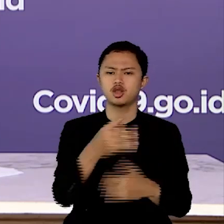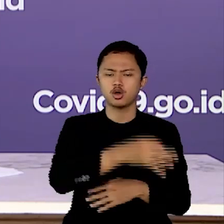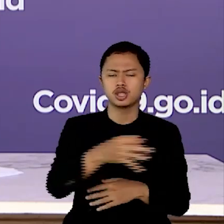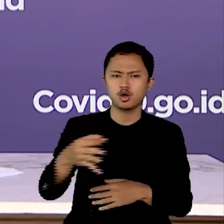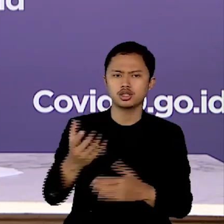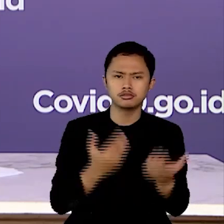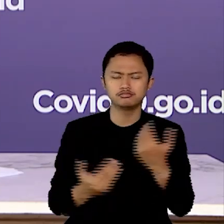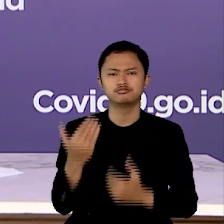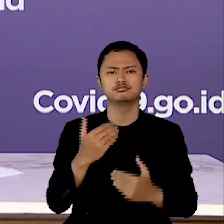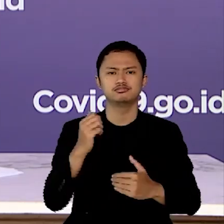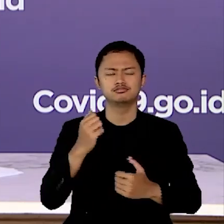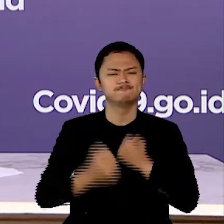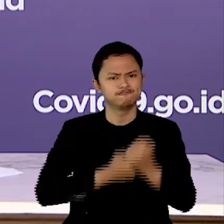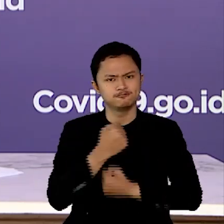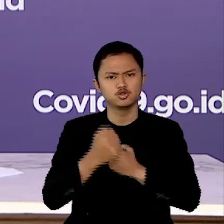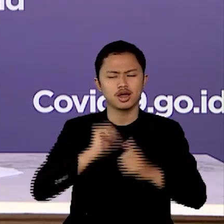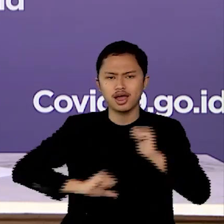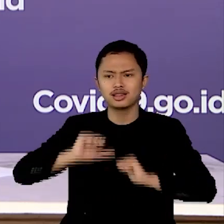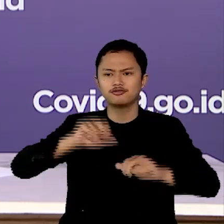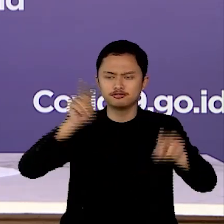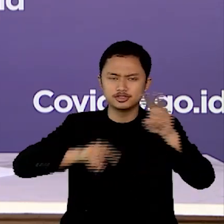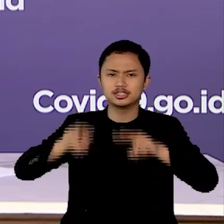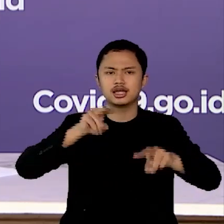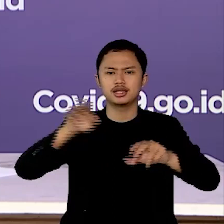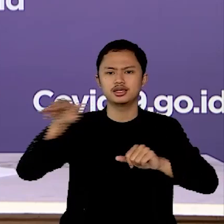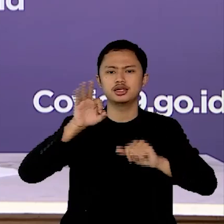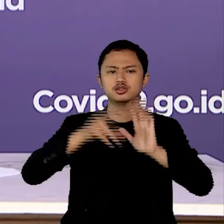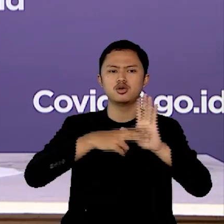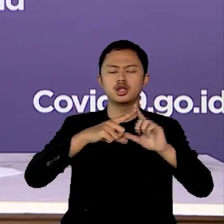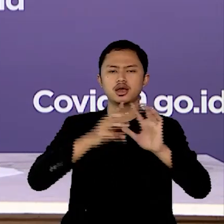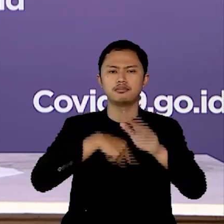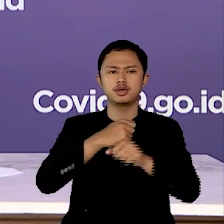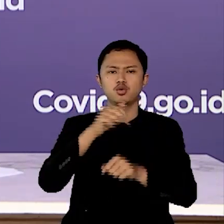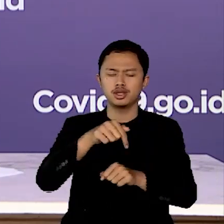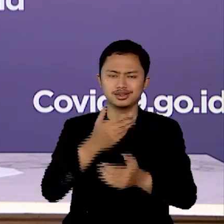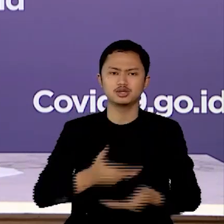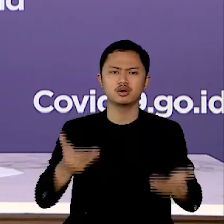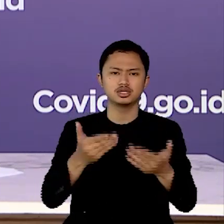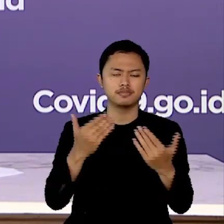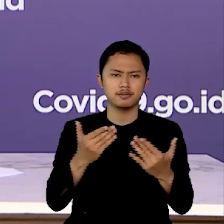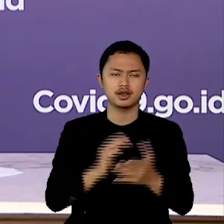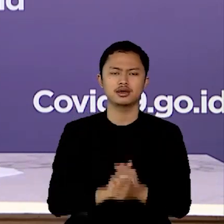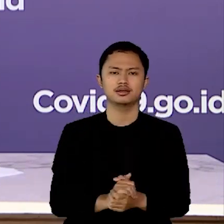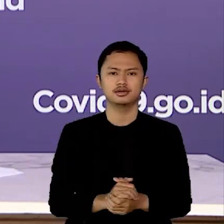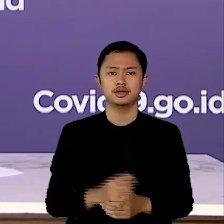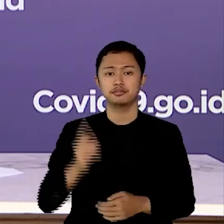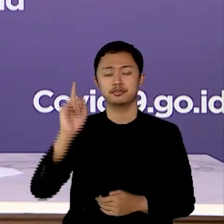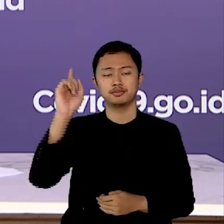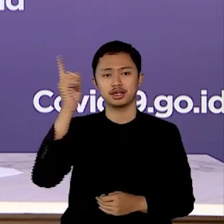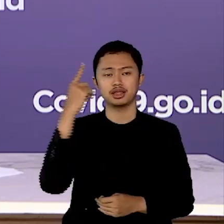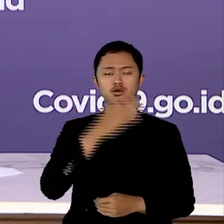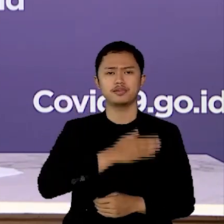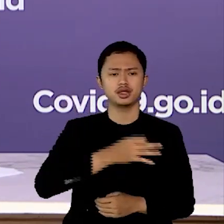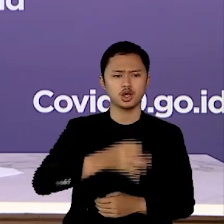kota untuk dapat secara aktif mencari tahu status zonasi mingguannya sudah seharusnya pemerintah di tingkat